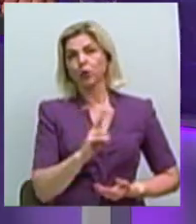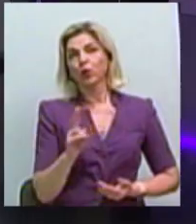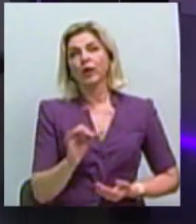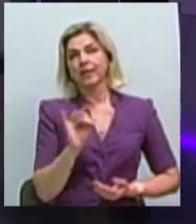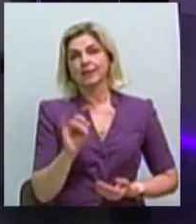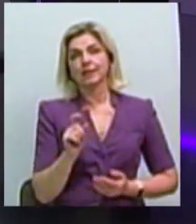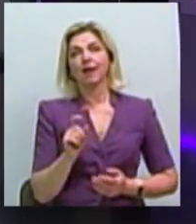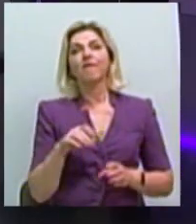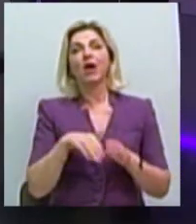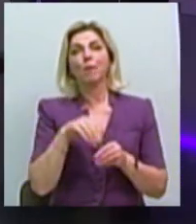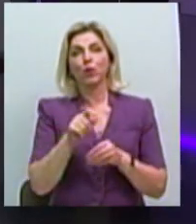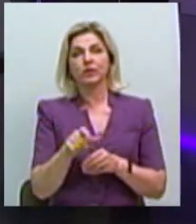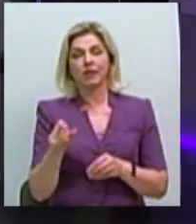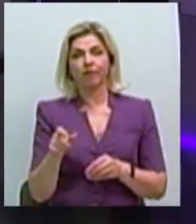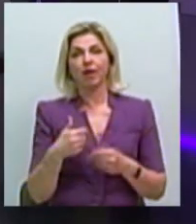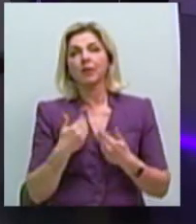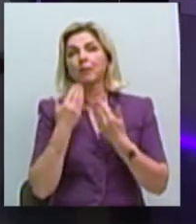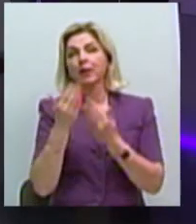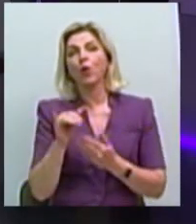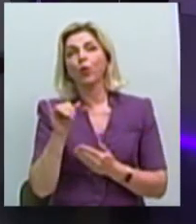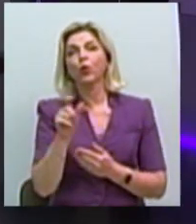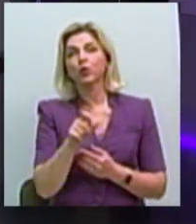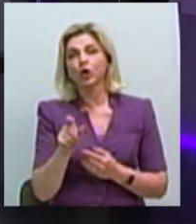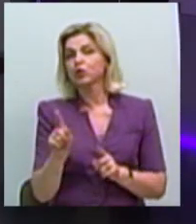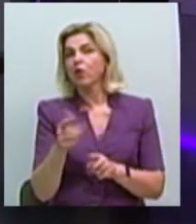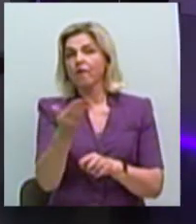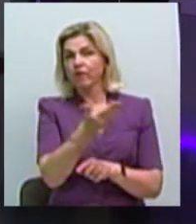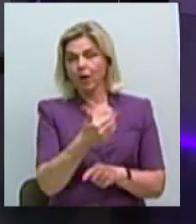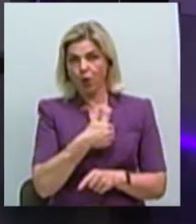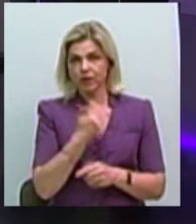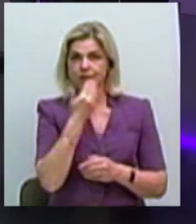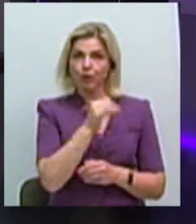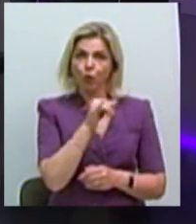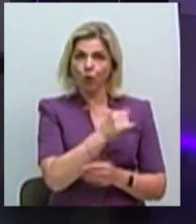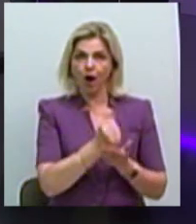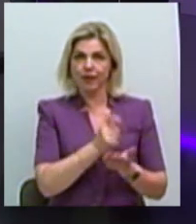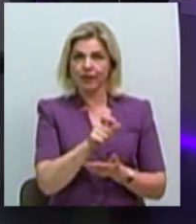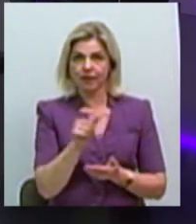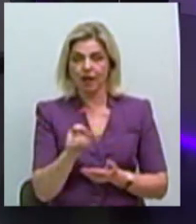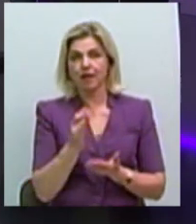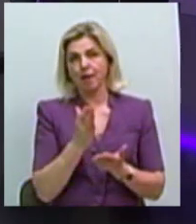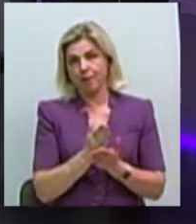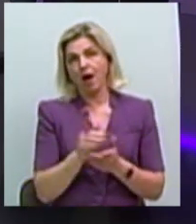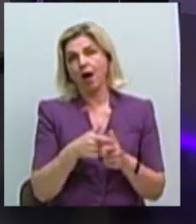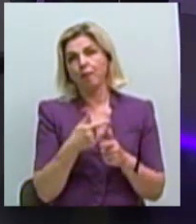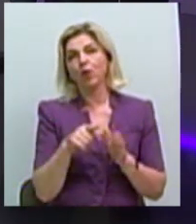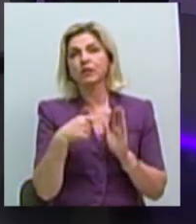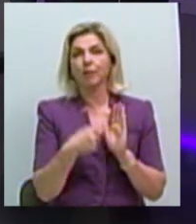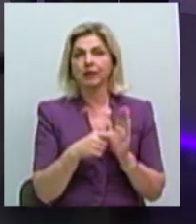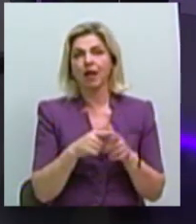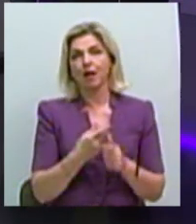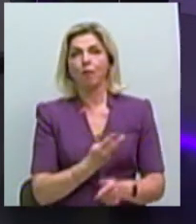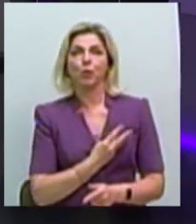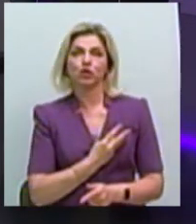Ми цікавились у людей, про що вони хотіли б спитати кандидата в народні депутати, і маємо або запитання, або побажання. Будь